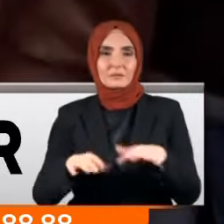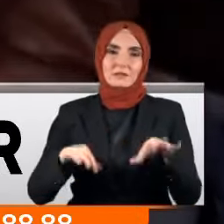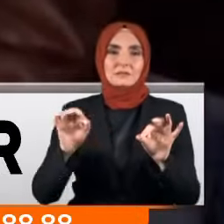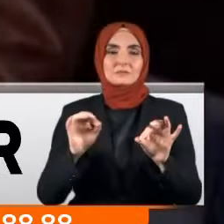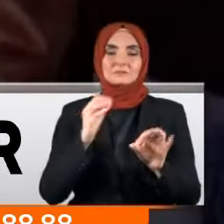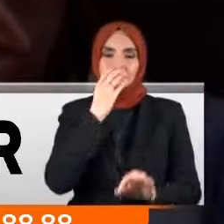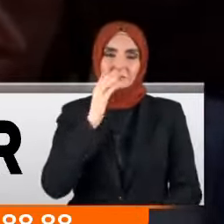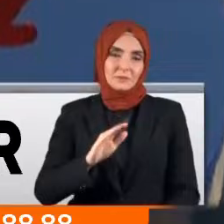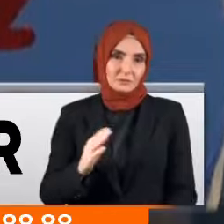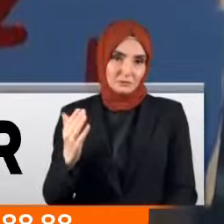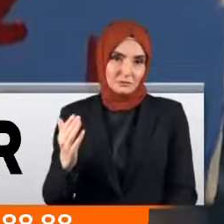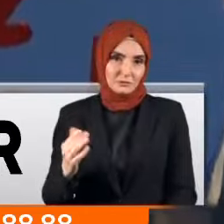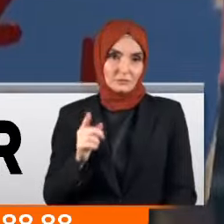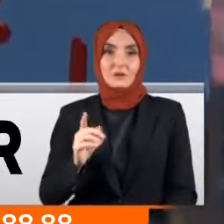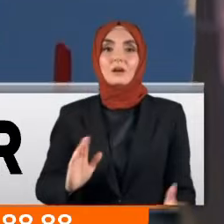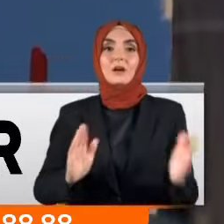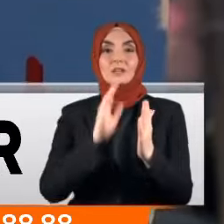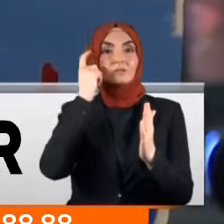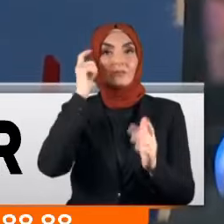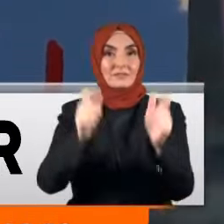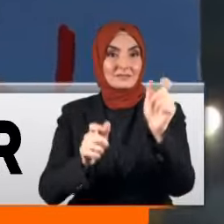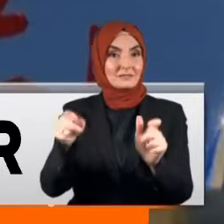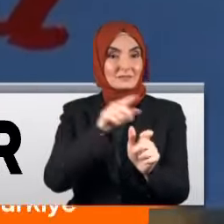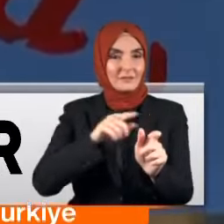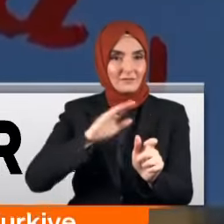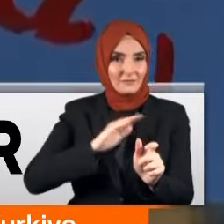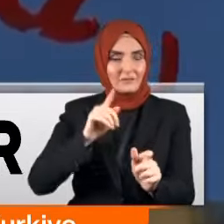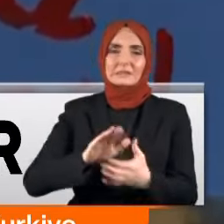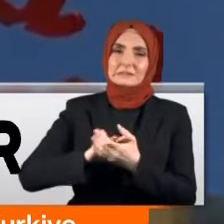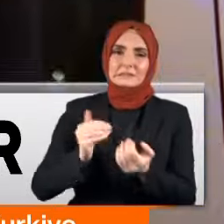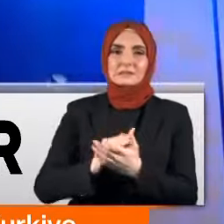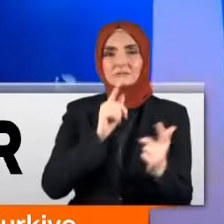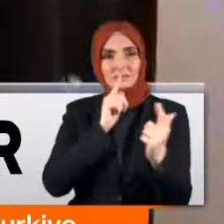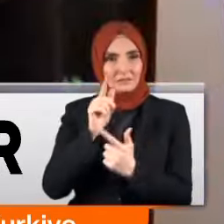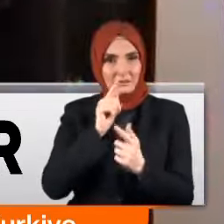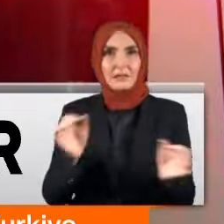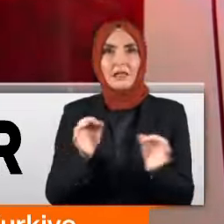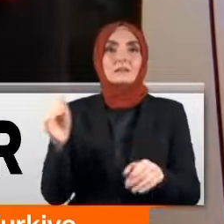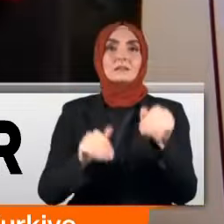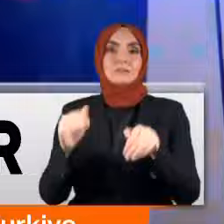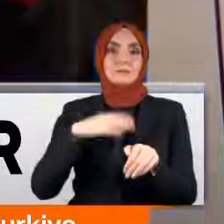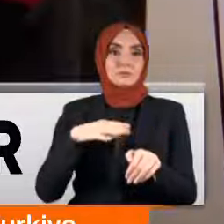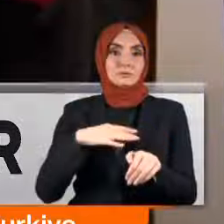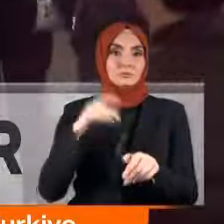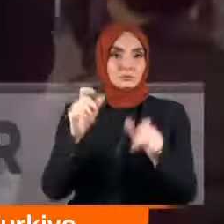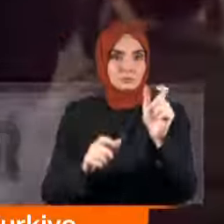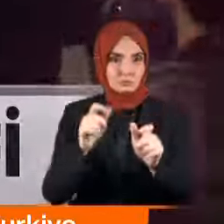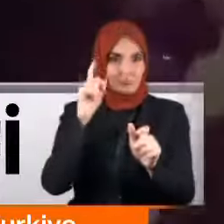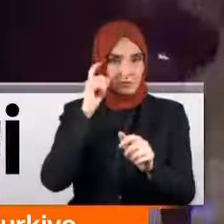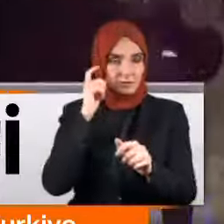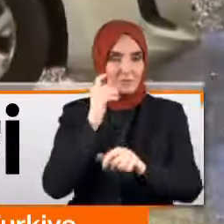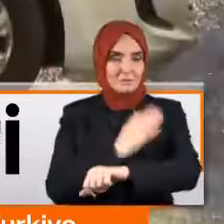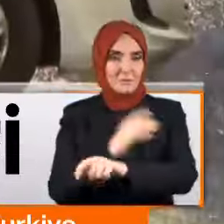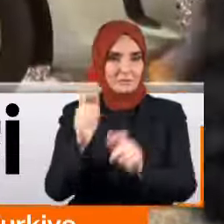Ona karşı duranlar, istifa et ya da erken seçime gidelim diyenler, İsrailli de olsalar atlı polislerin zulmüne, tazyikli